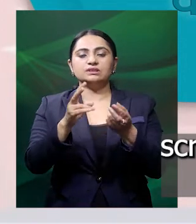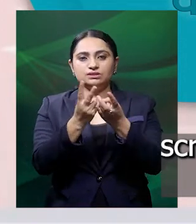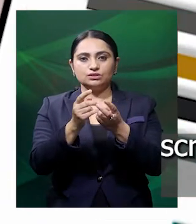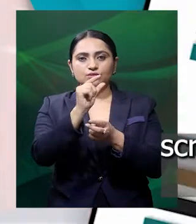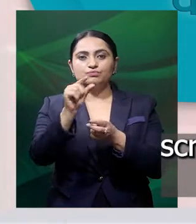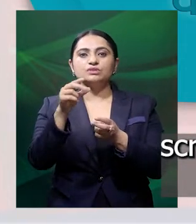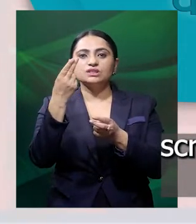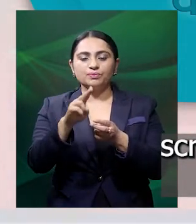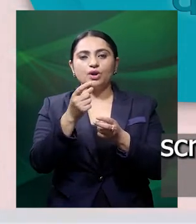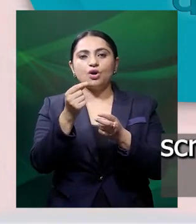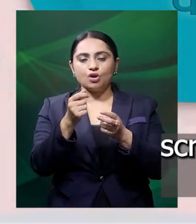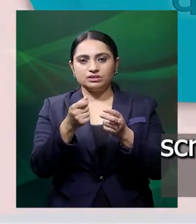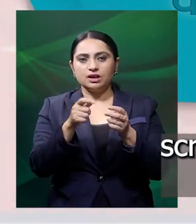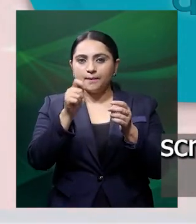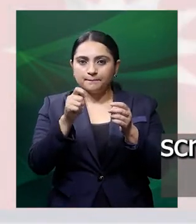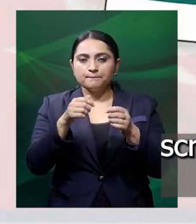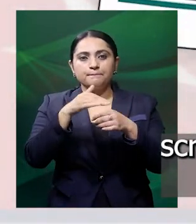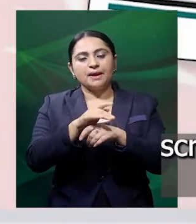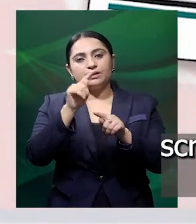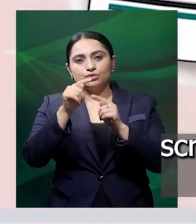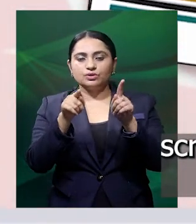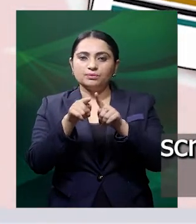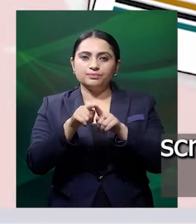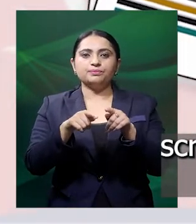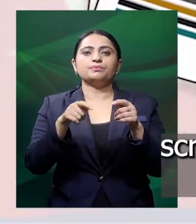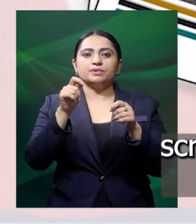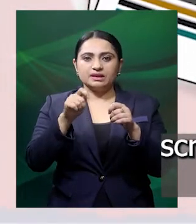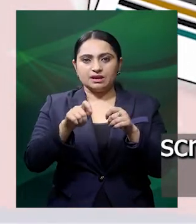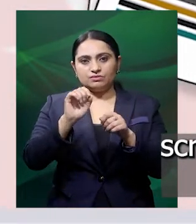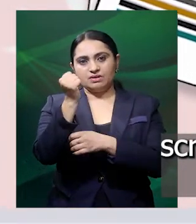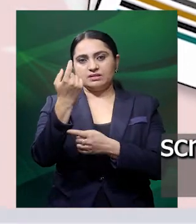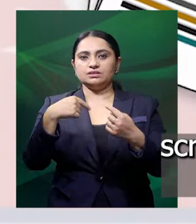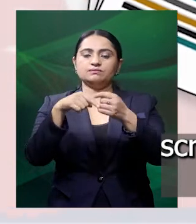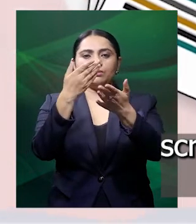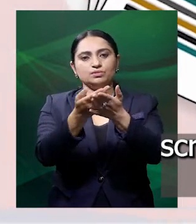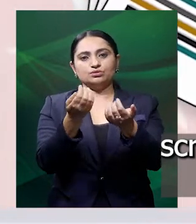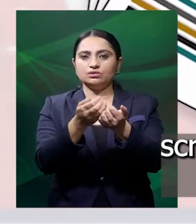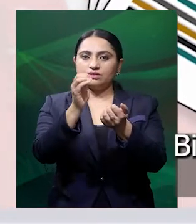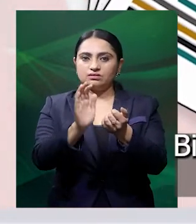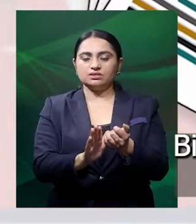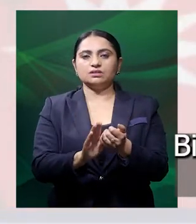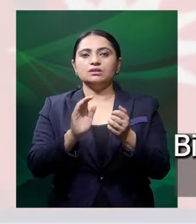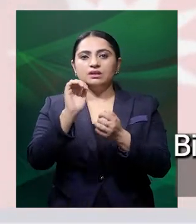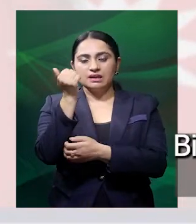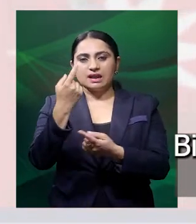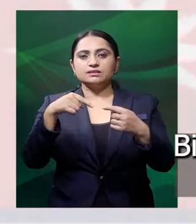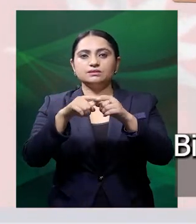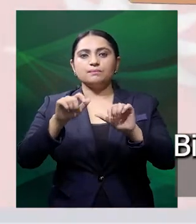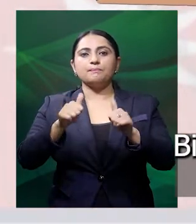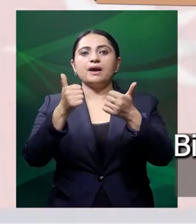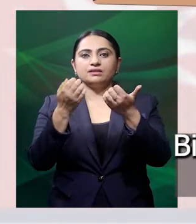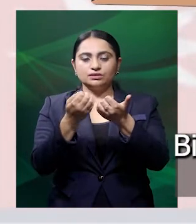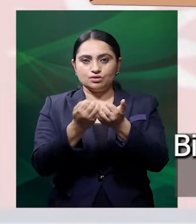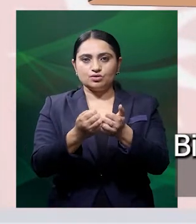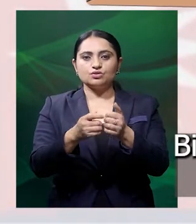दिने जस्ता विषय भएका अर्थ विधेयक बाहेक कुनै पनि विधेयक राष्ट्रिय सभामा प्रस्तुत गर्न सकिन्छ। राष्ट्रिय सभाले